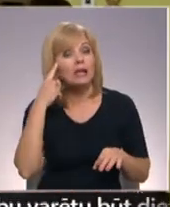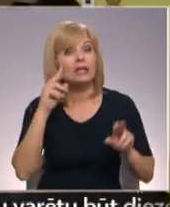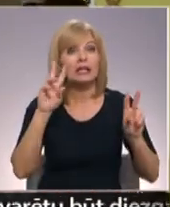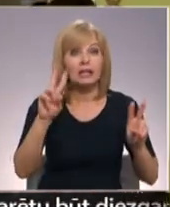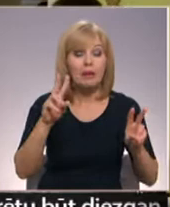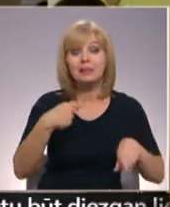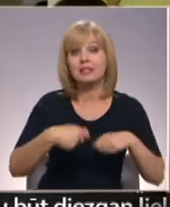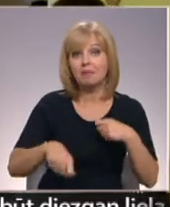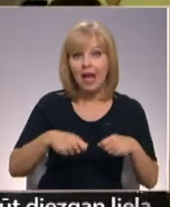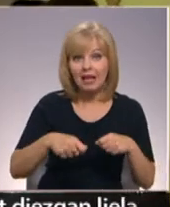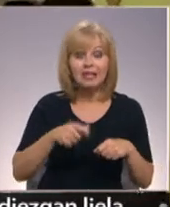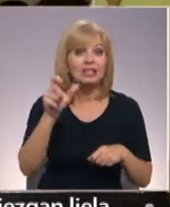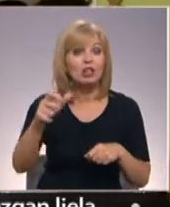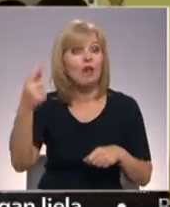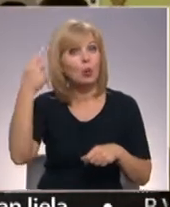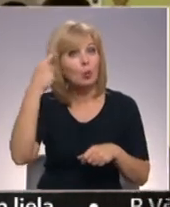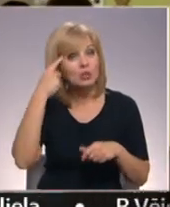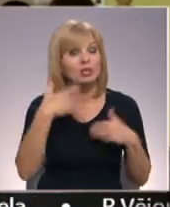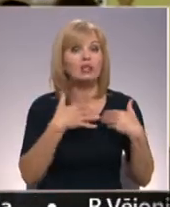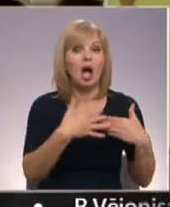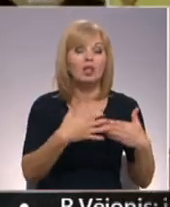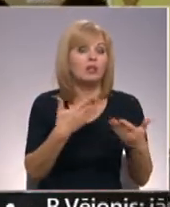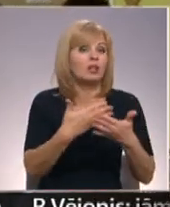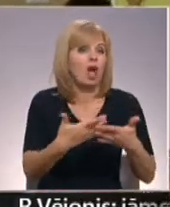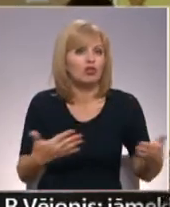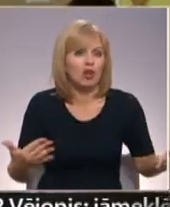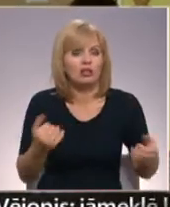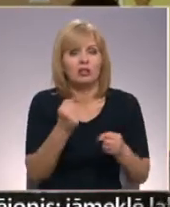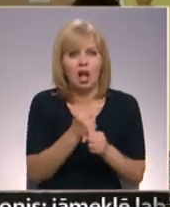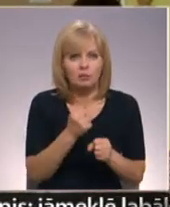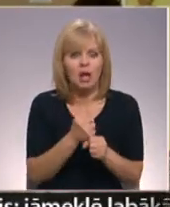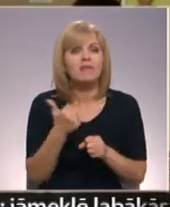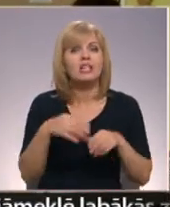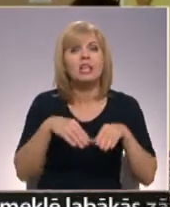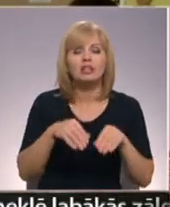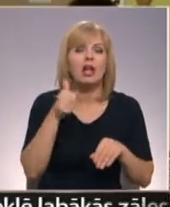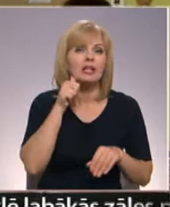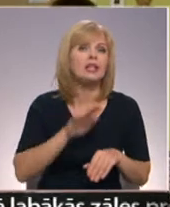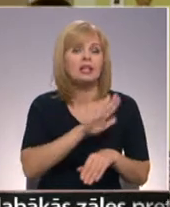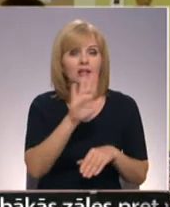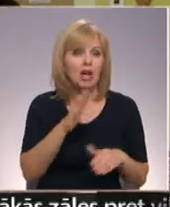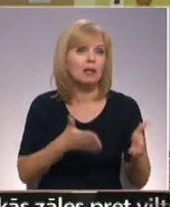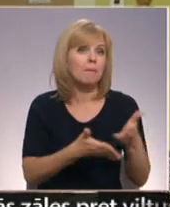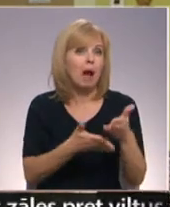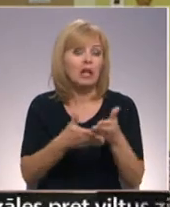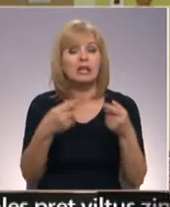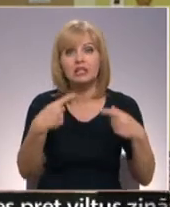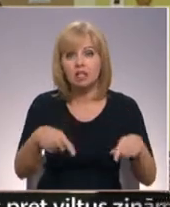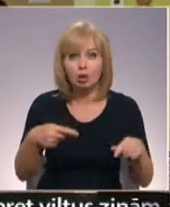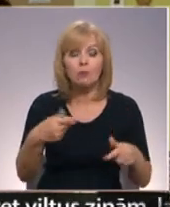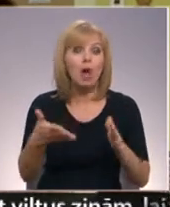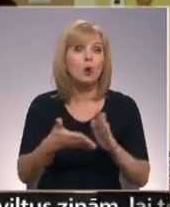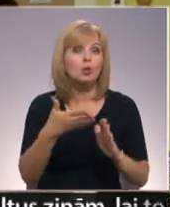spēlējot spēli, cilvēki uzzinātu par aktivitāšu dažādību un darbiem, kurus viņi var veikt ikdienā, lai palīdzētu citiem un uzlabotu